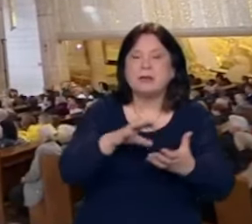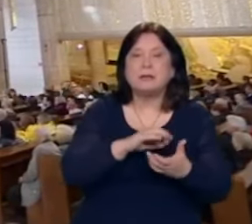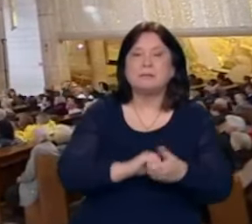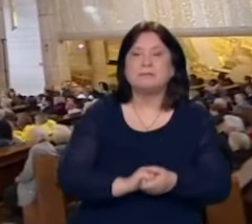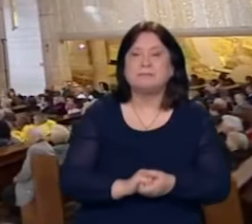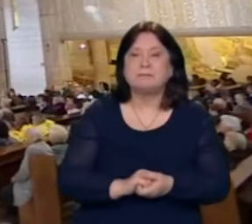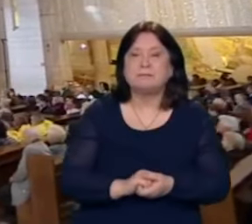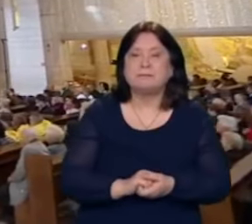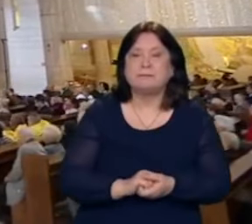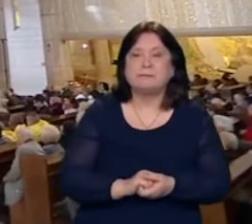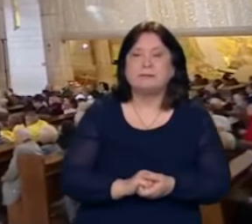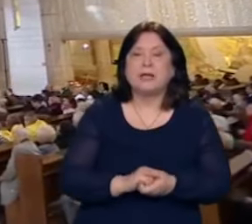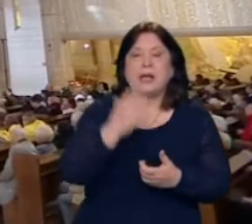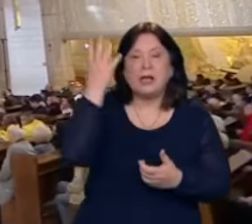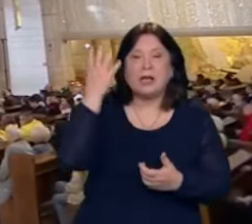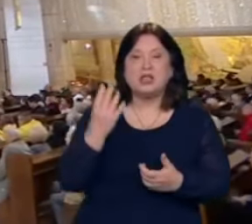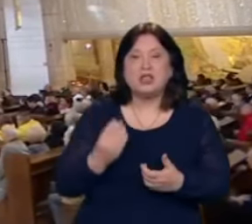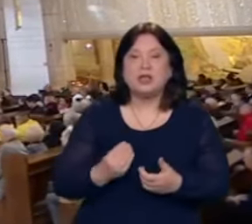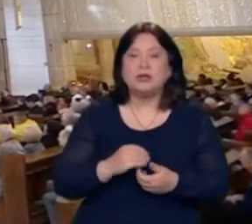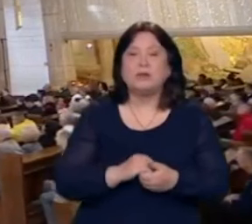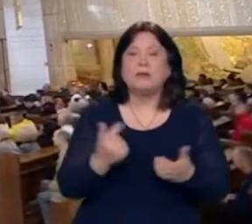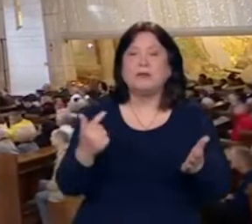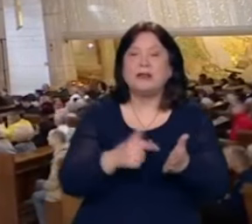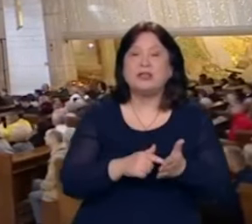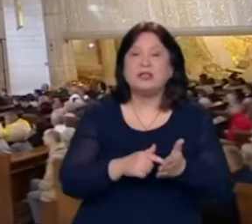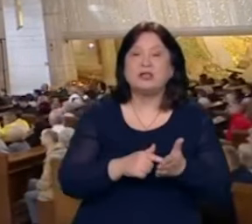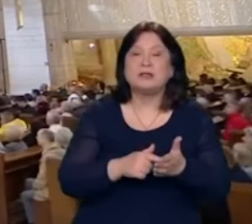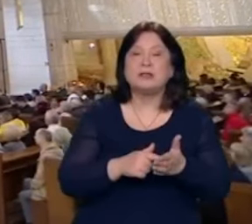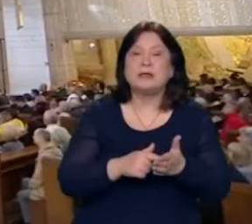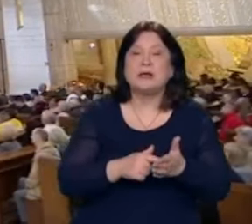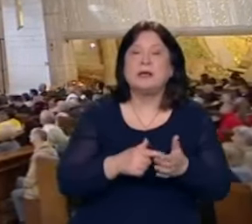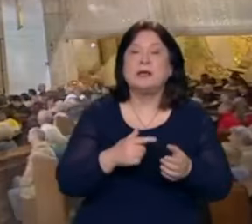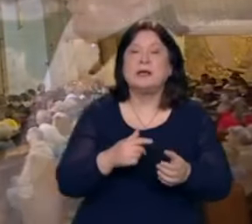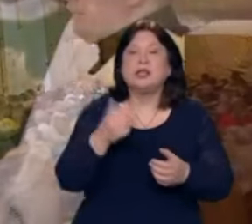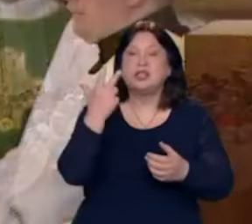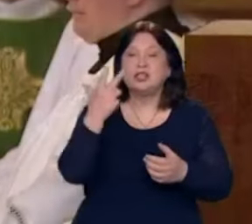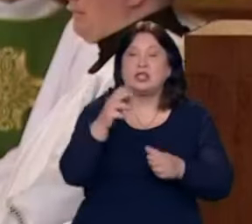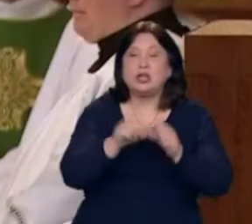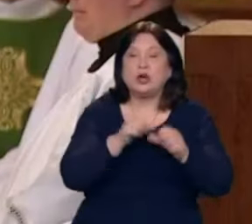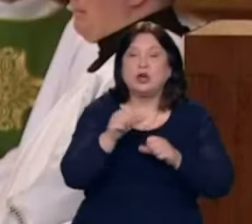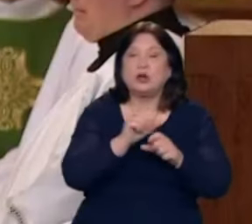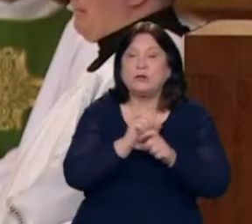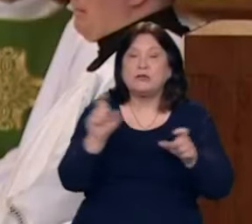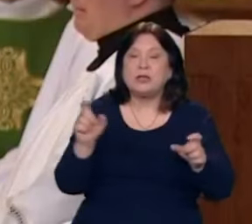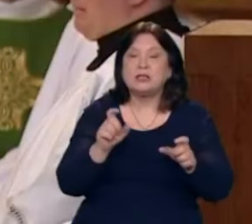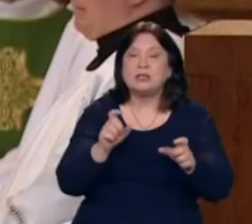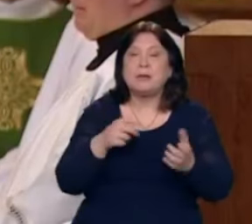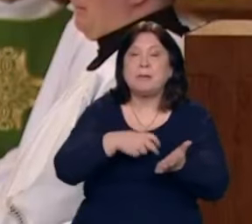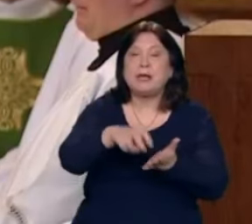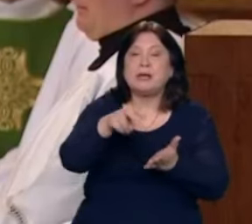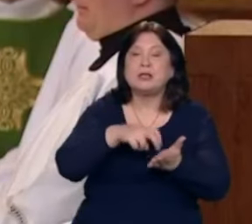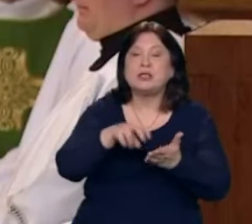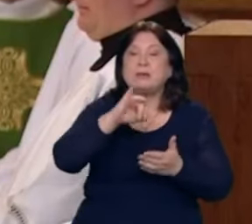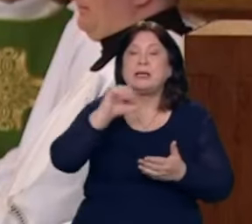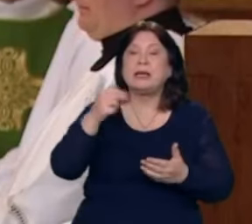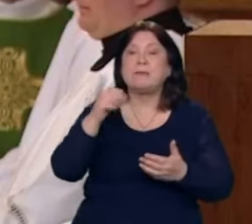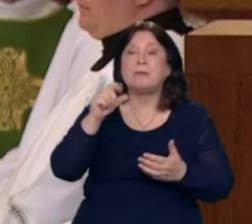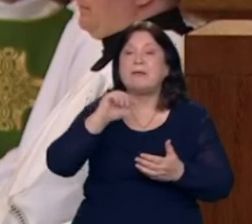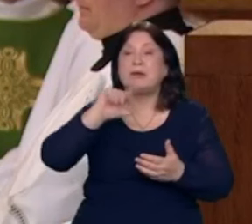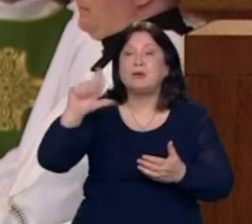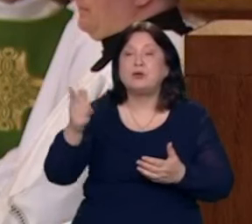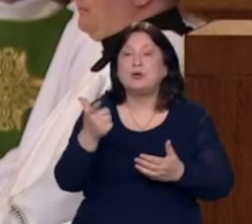światu jesienią 2003 roku podczas pielgrzymki Jana Pawła II